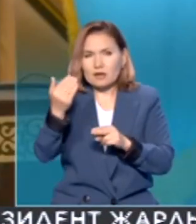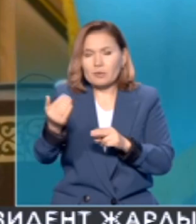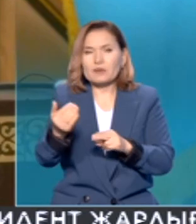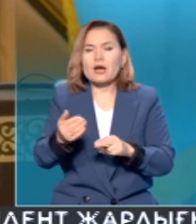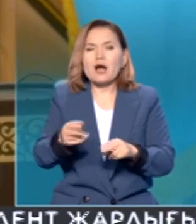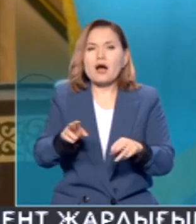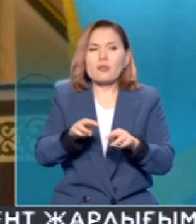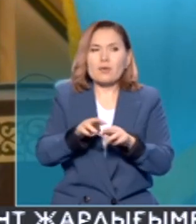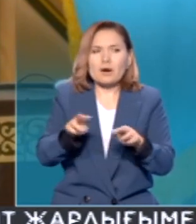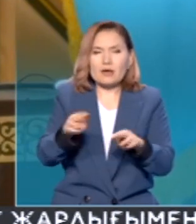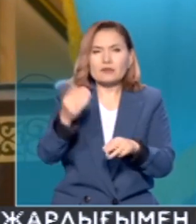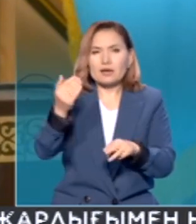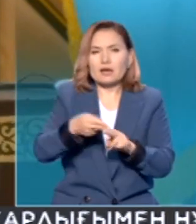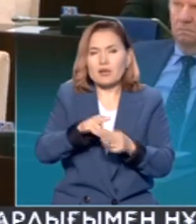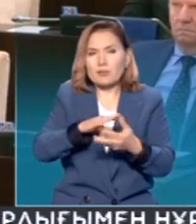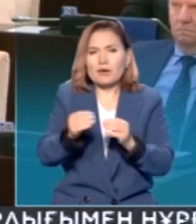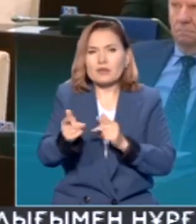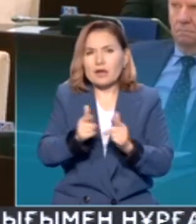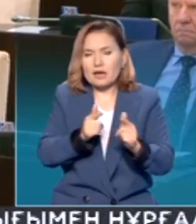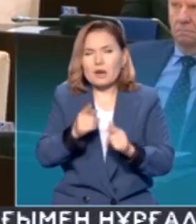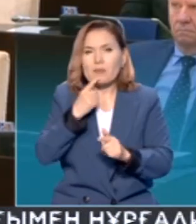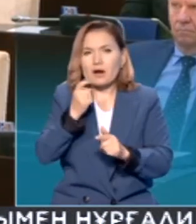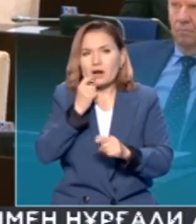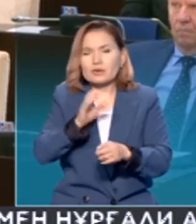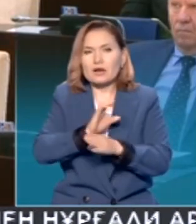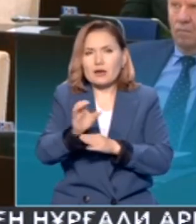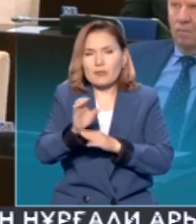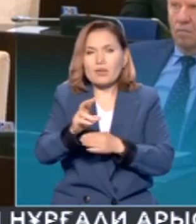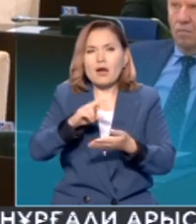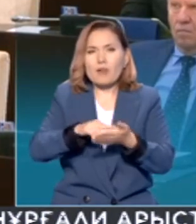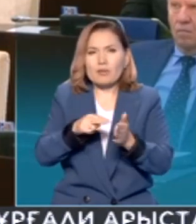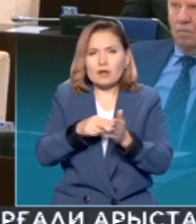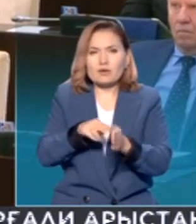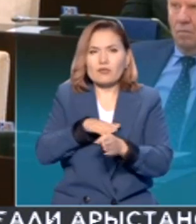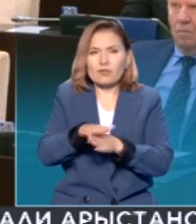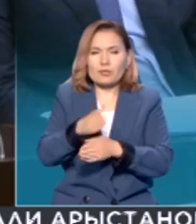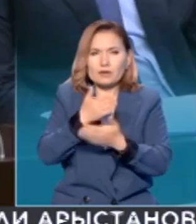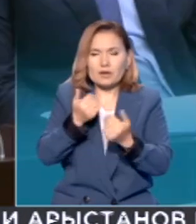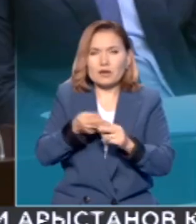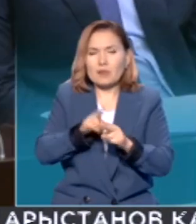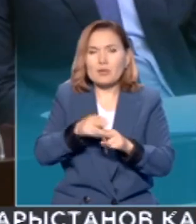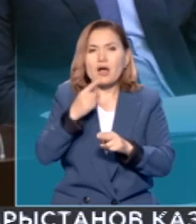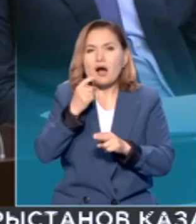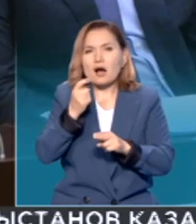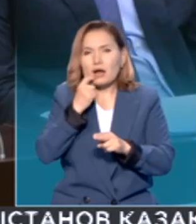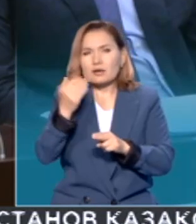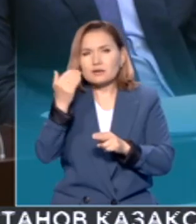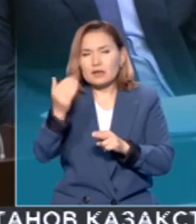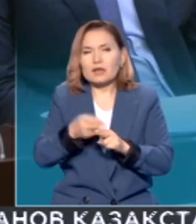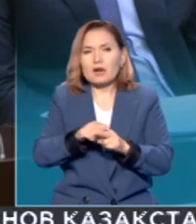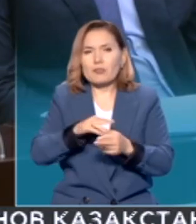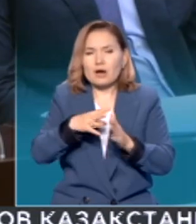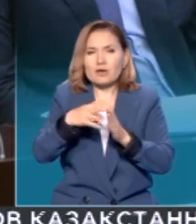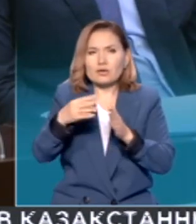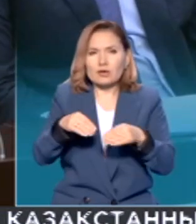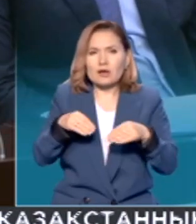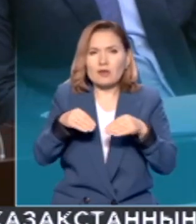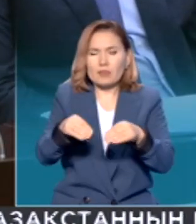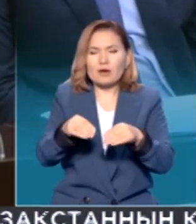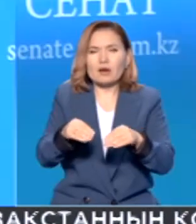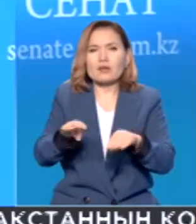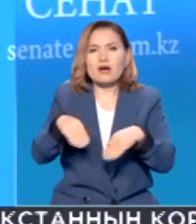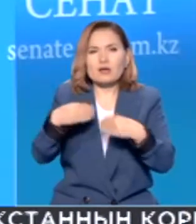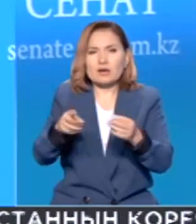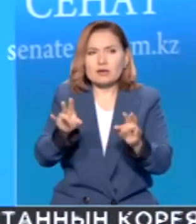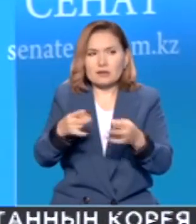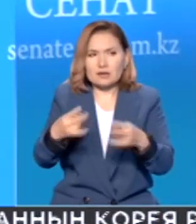Кузиев қант өндірісі бойынша әзірленген бағдарлама дұрыс жүзеге асып жатқан жоқ деп сынады. Ол қант үшін қызылшаға қып-қызыл ақшаны шаша бермеу керек